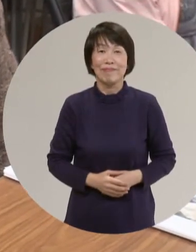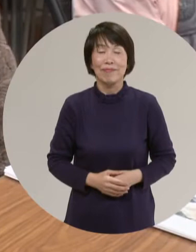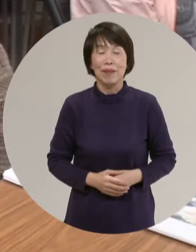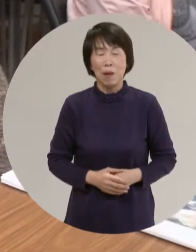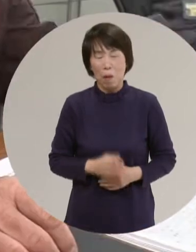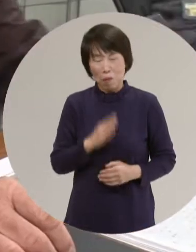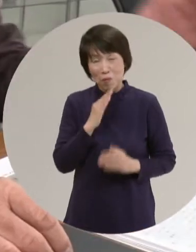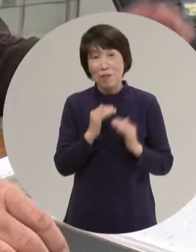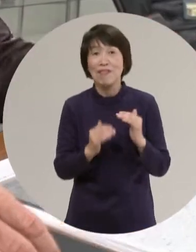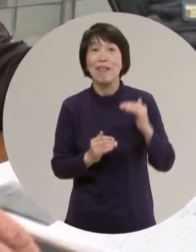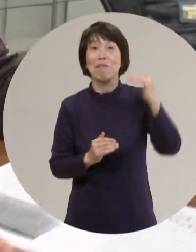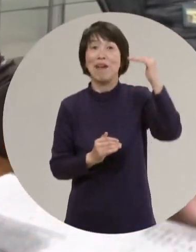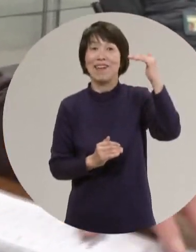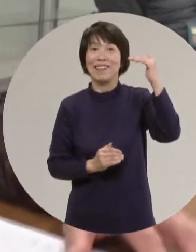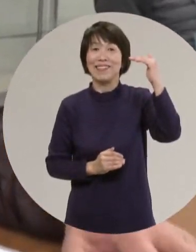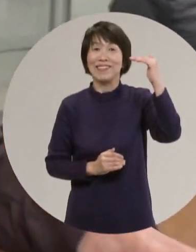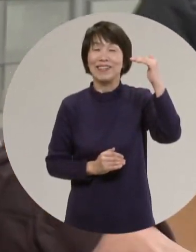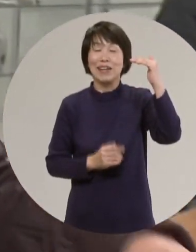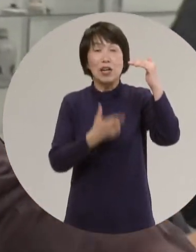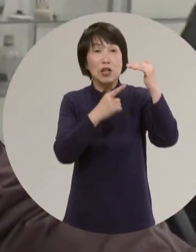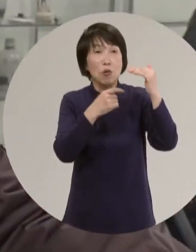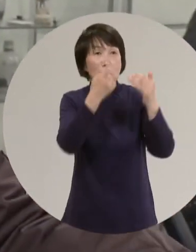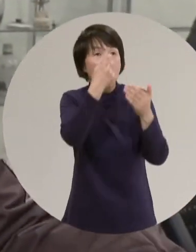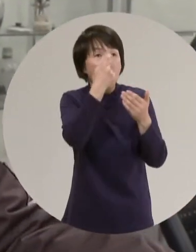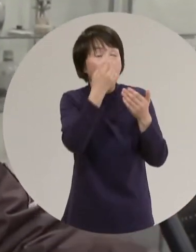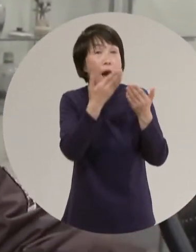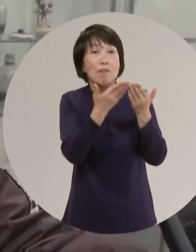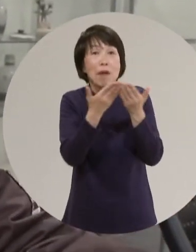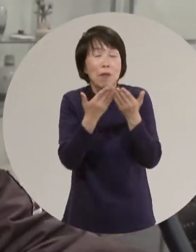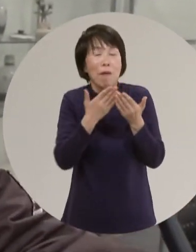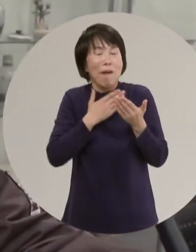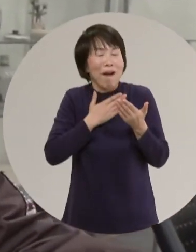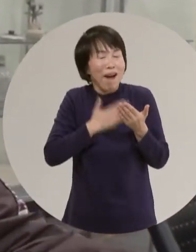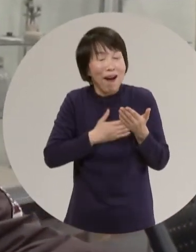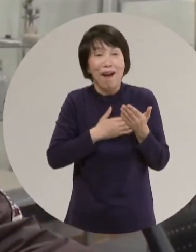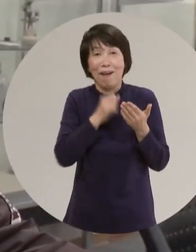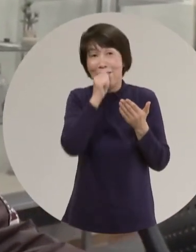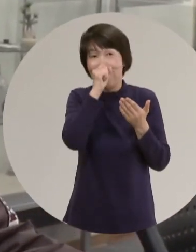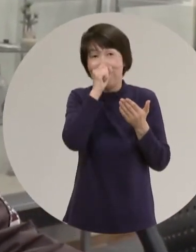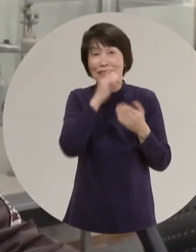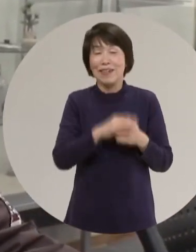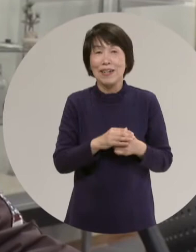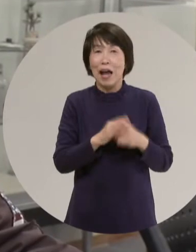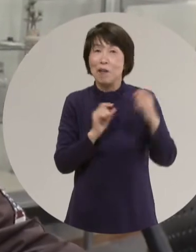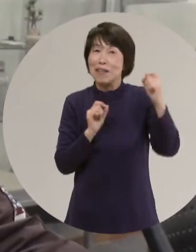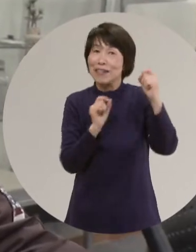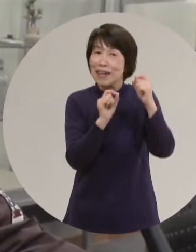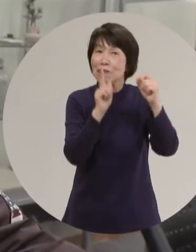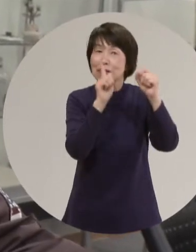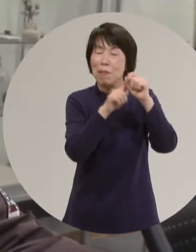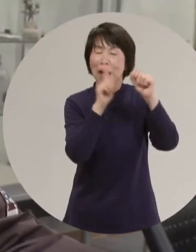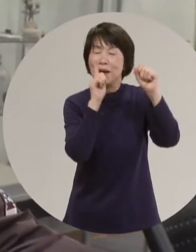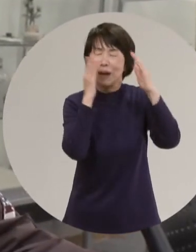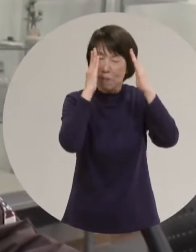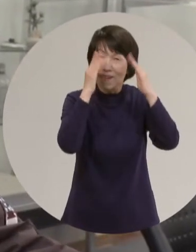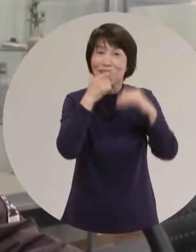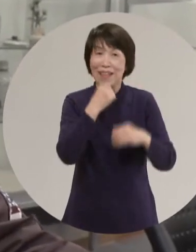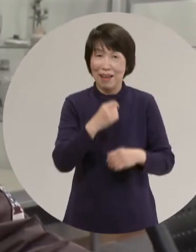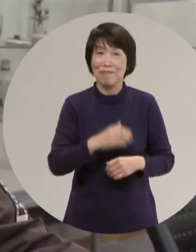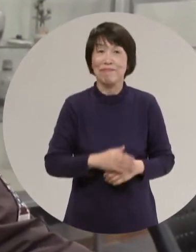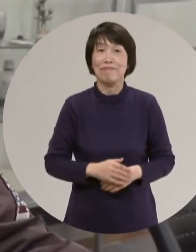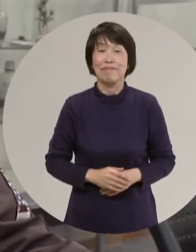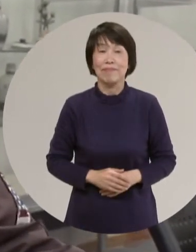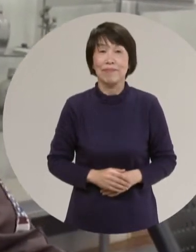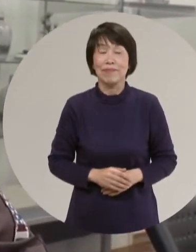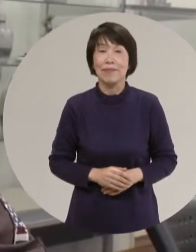る、 はい、 でも大先輩ですからね、はい、いろいろあの勉強させていただいて、はい、まあ、できるだけあの人に近づけるように、あ